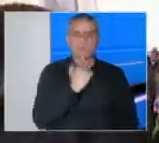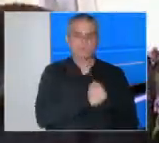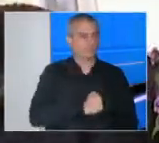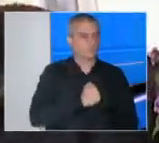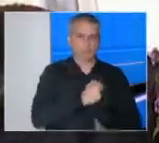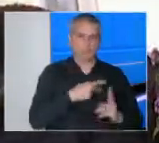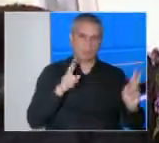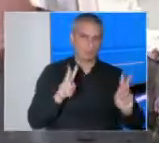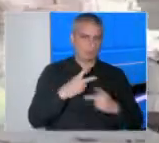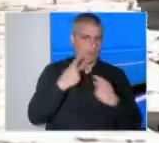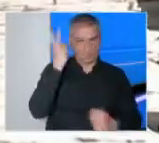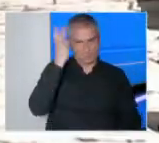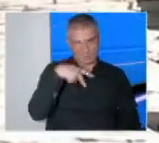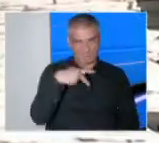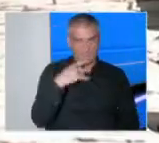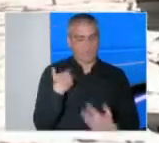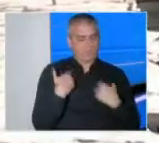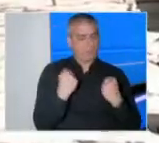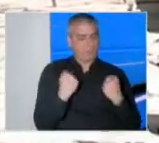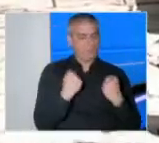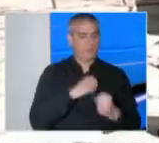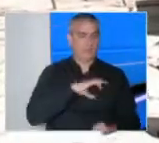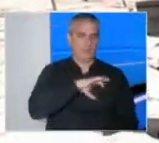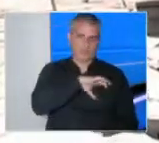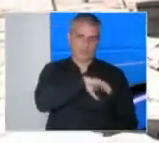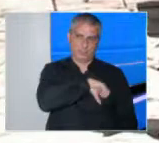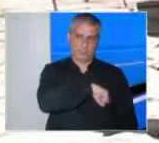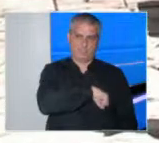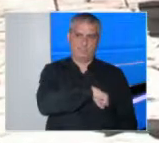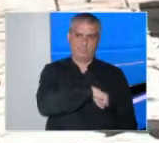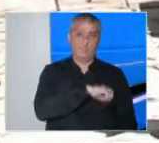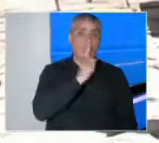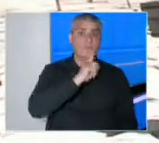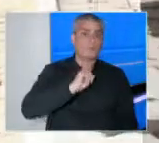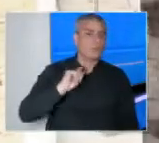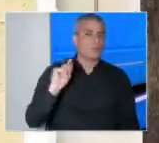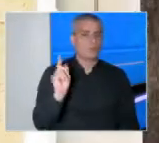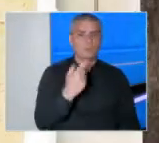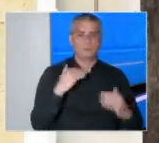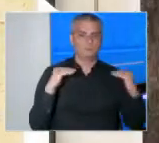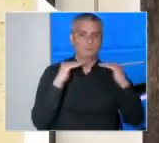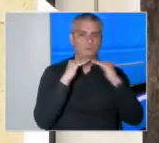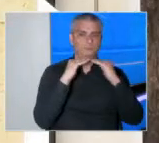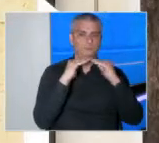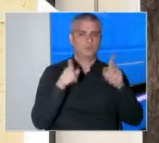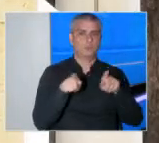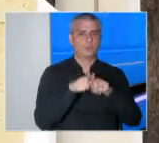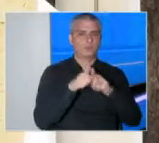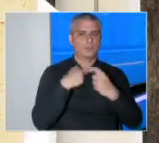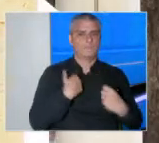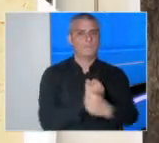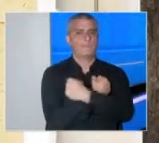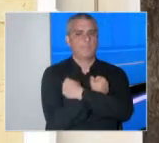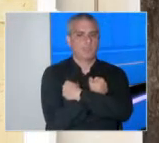אינו יכול להבין את עוצמת הכאב. אבל כולנו כאחד